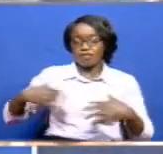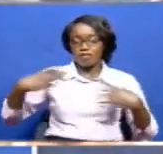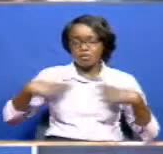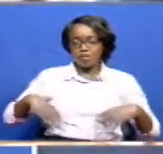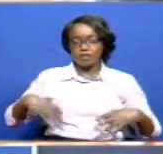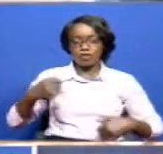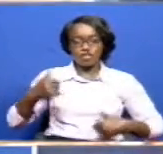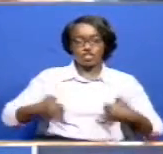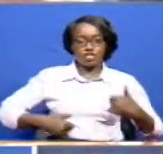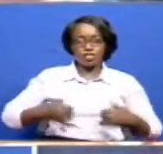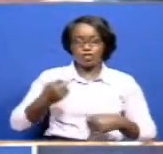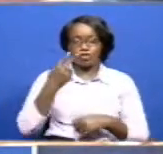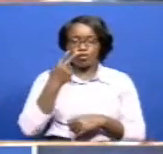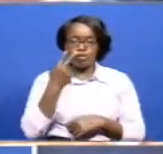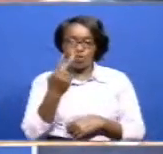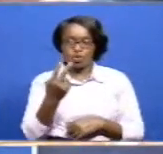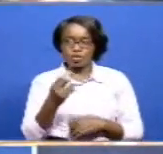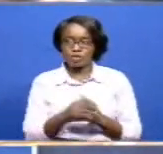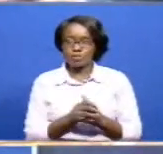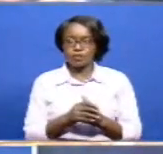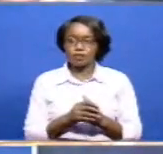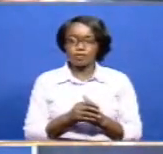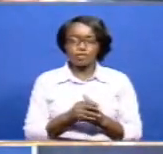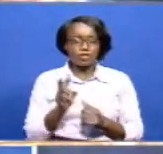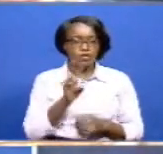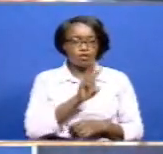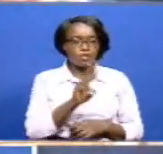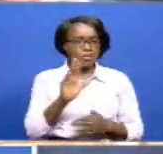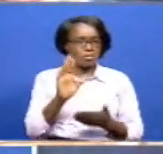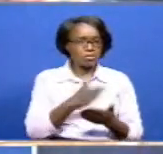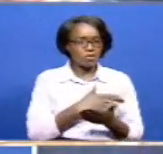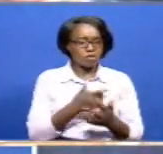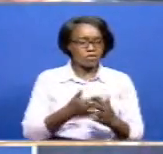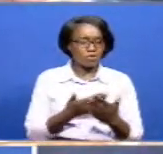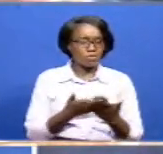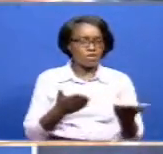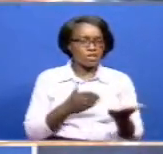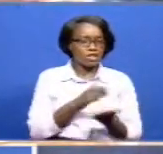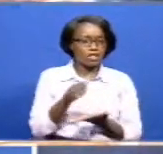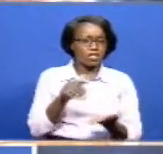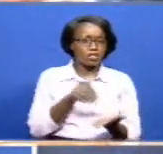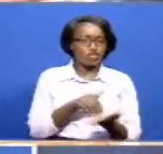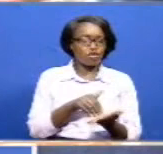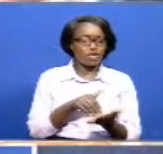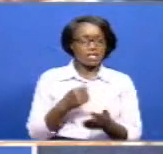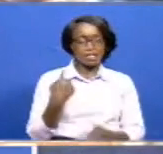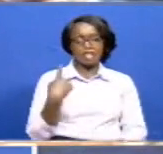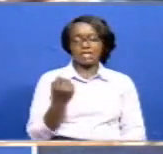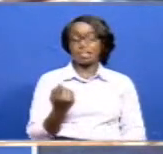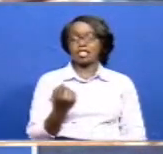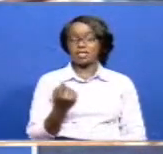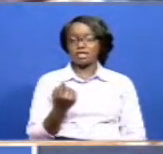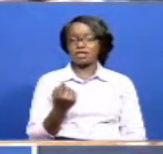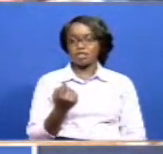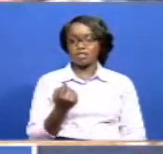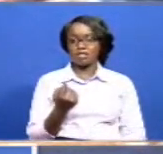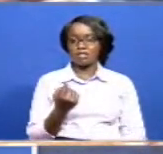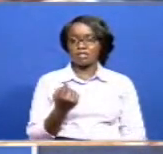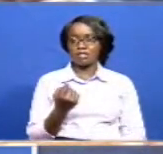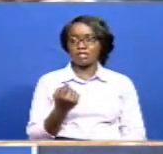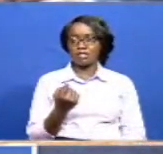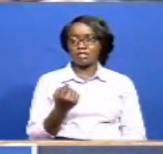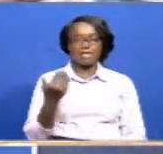kuona. Tumeona nyimbo ambazo zimetokea eneo hili na eneo la Central of late ambazo ni hate